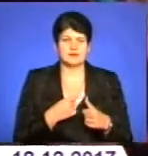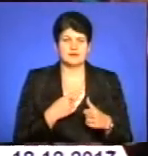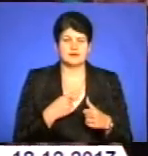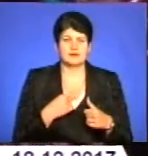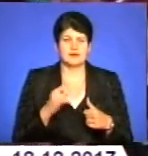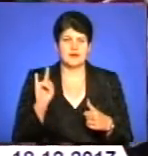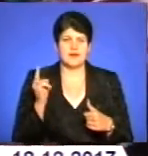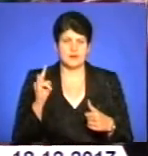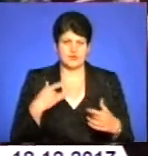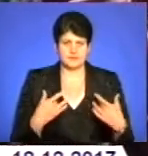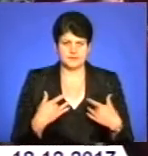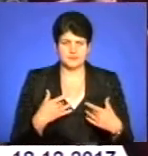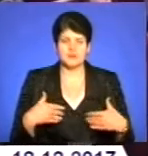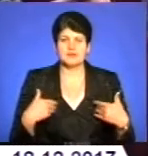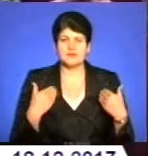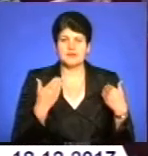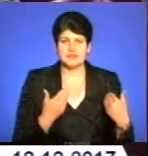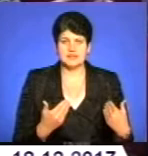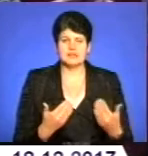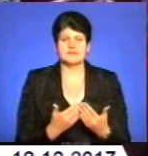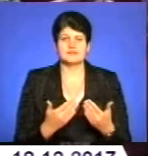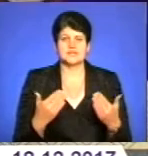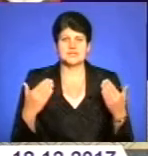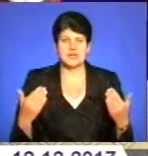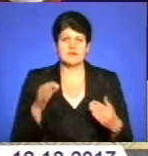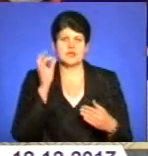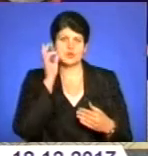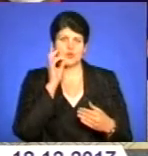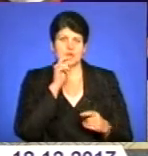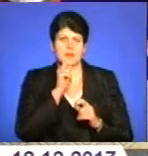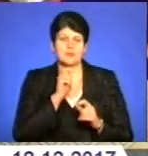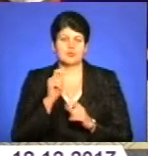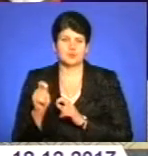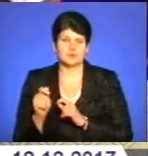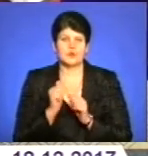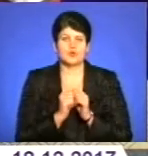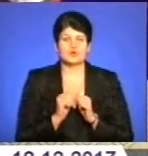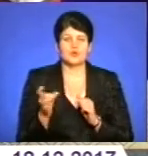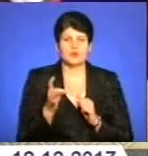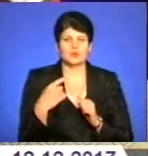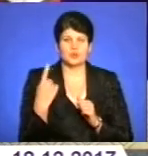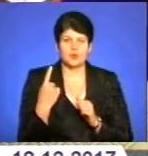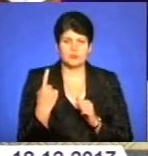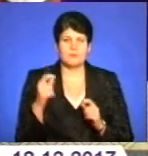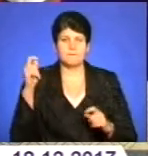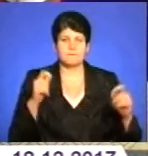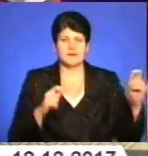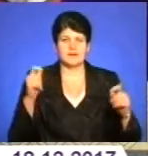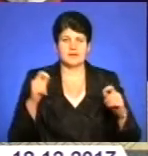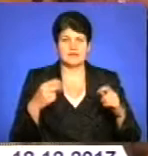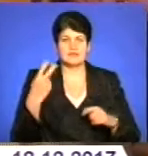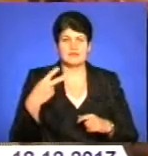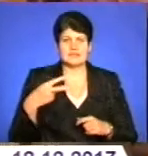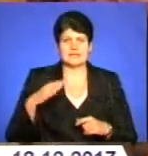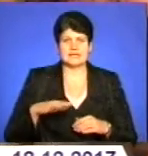ляльки. Привітали їх тематичною виставою та солодкими подарунками. Із кожного району області на акцію приїхали по 20